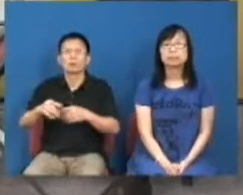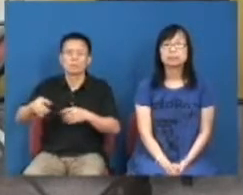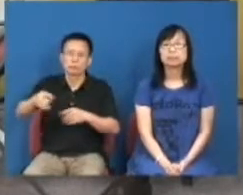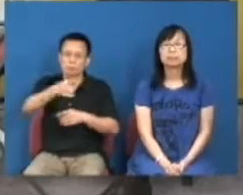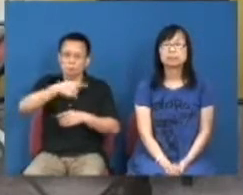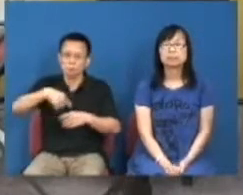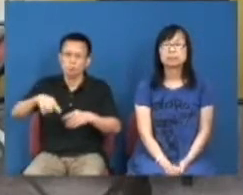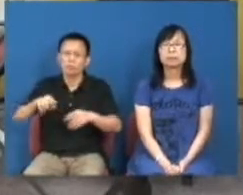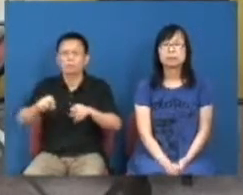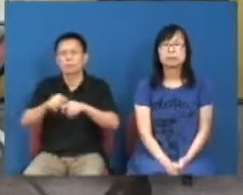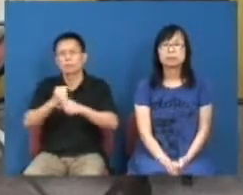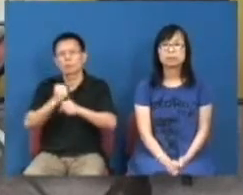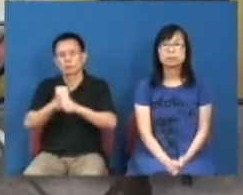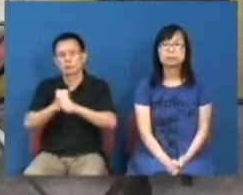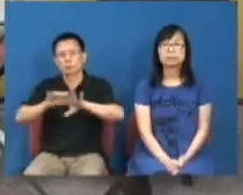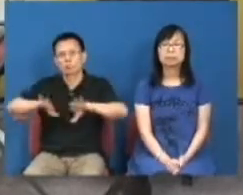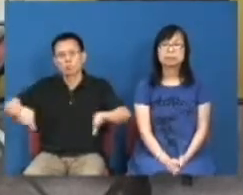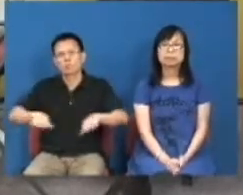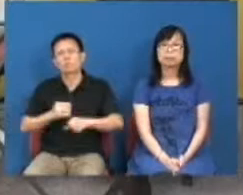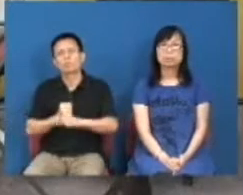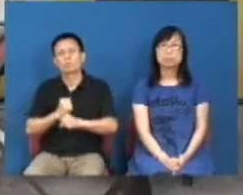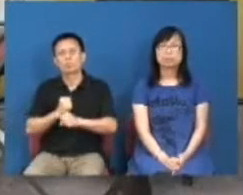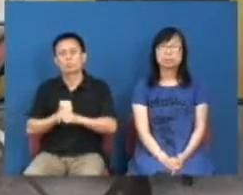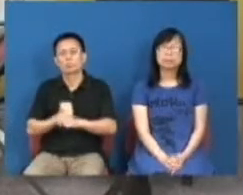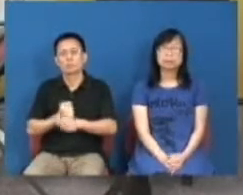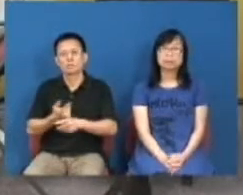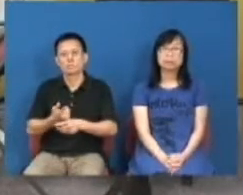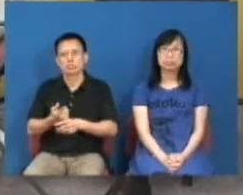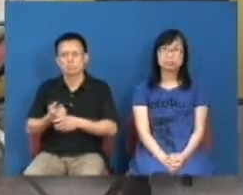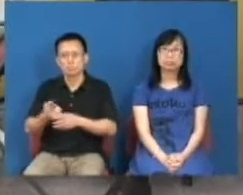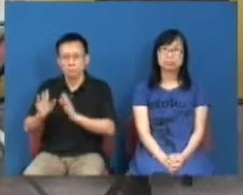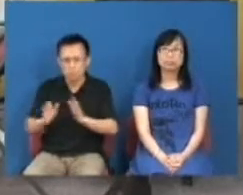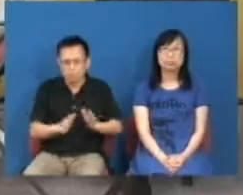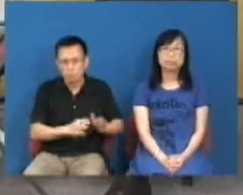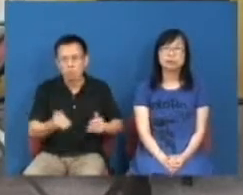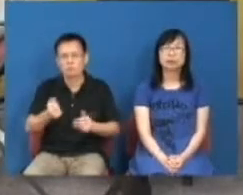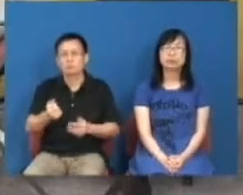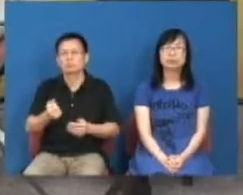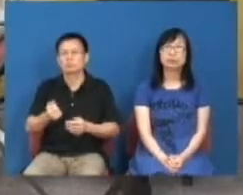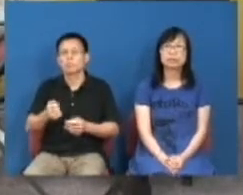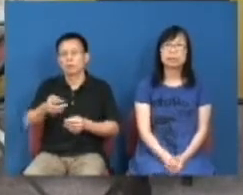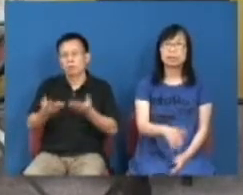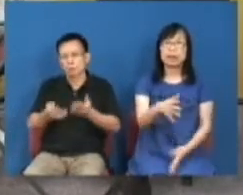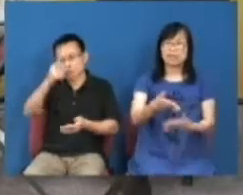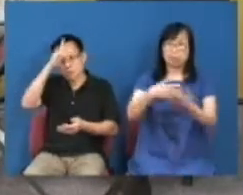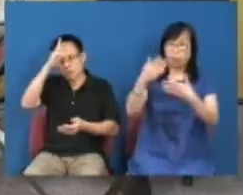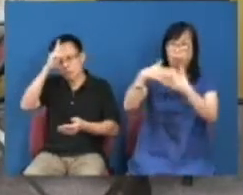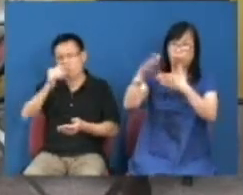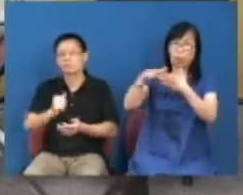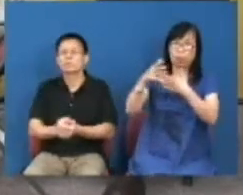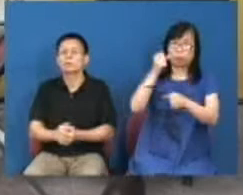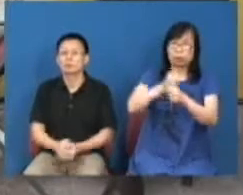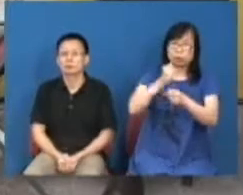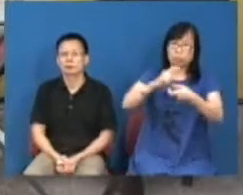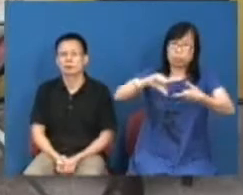嚇，大家做同調解嘅工作啦，應該理順呢一樣嘢，又或者政府啦嚇、 其實喺外國嘅做